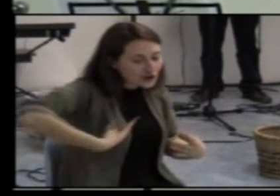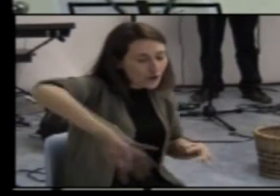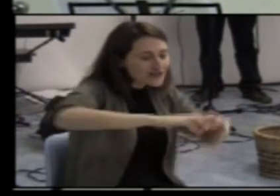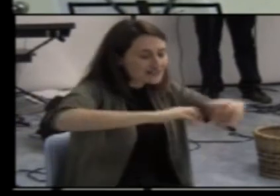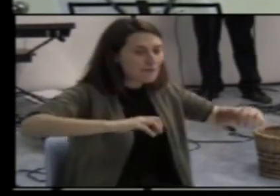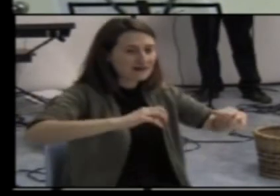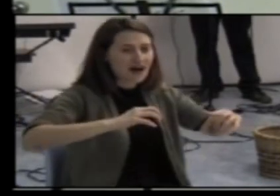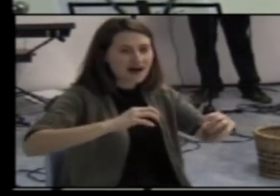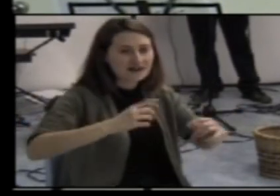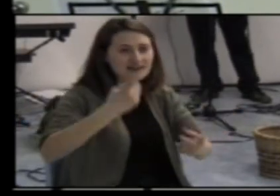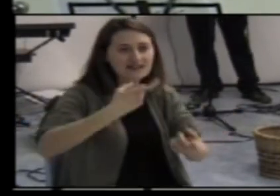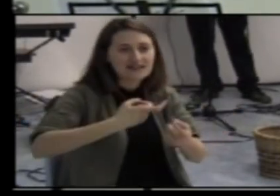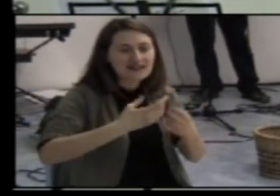Cristo?